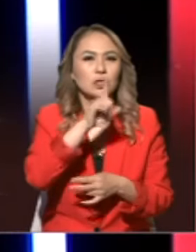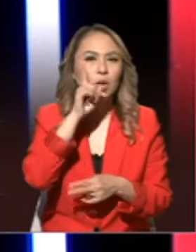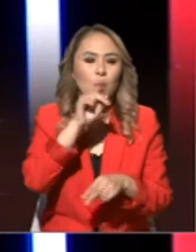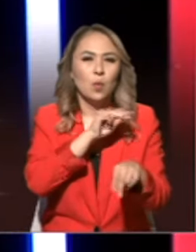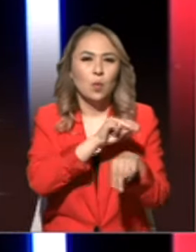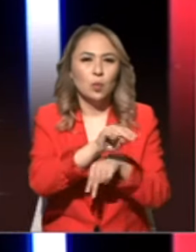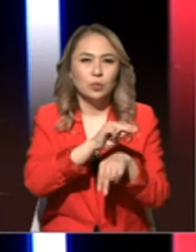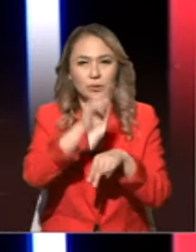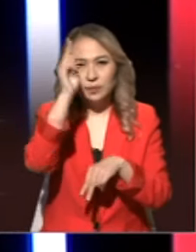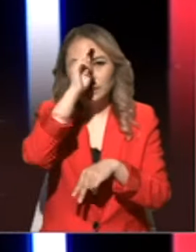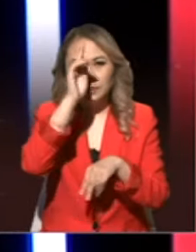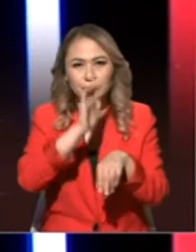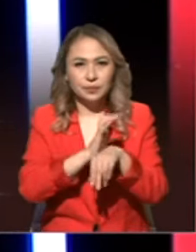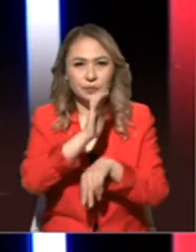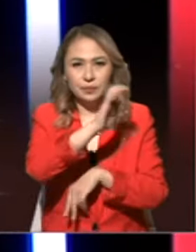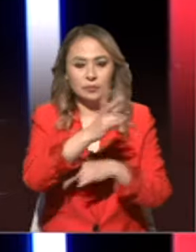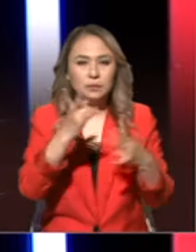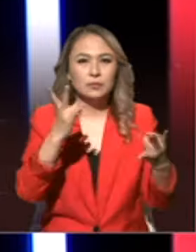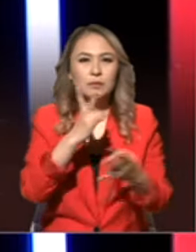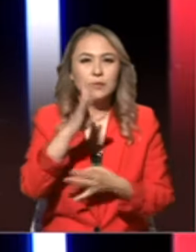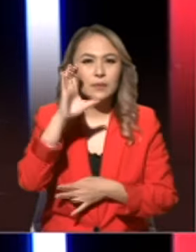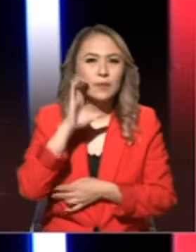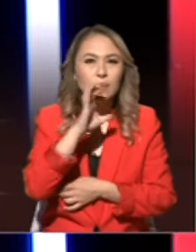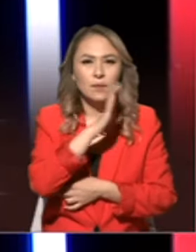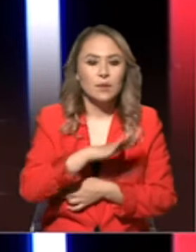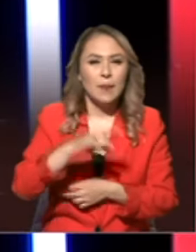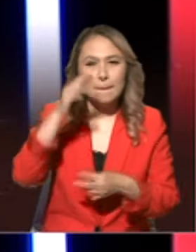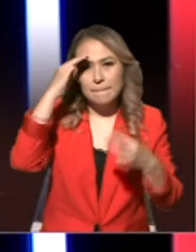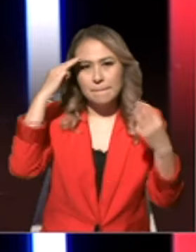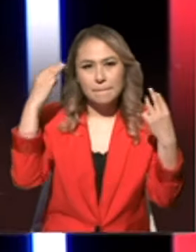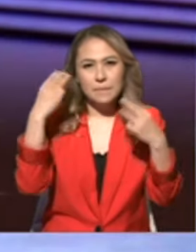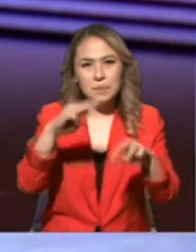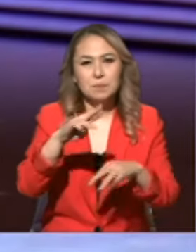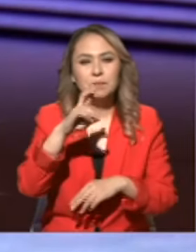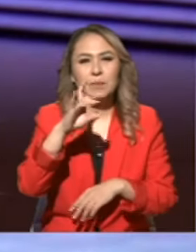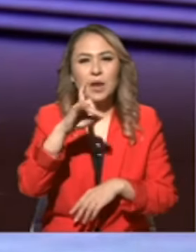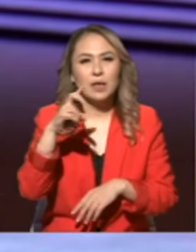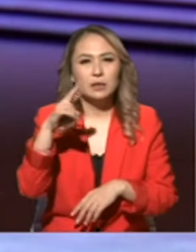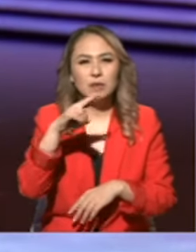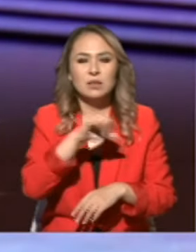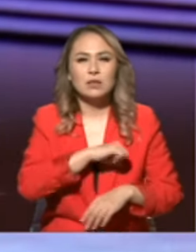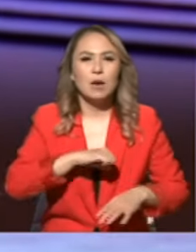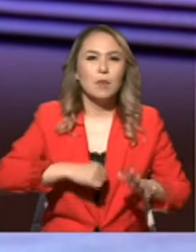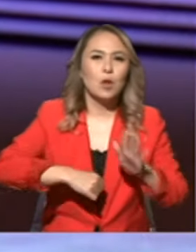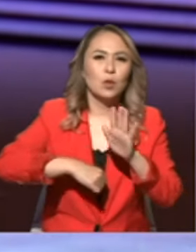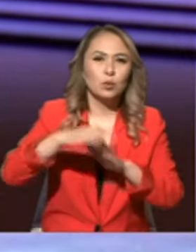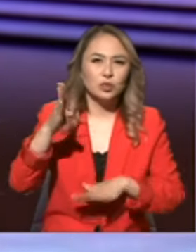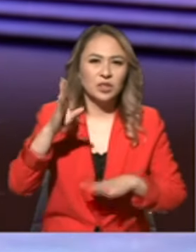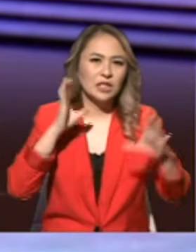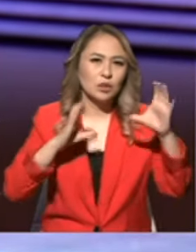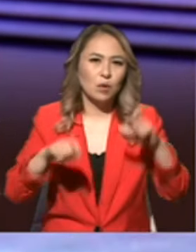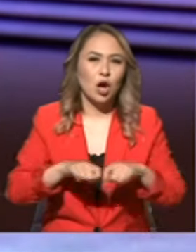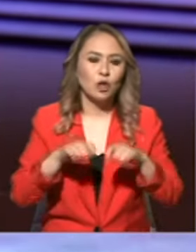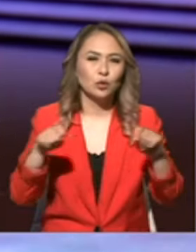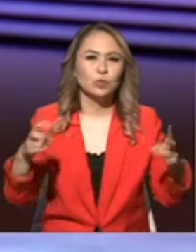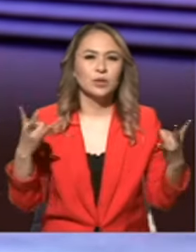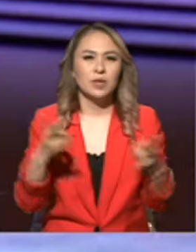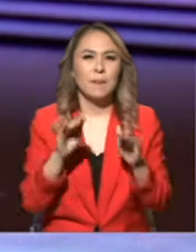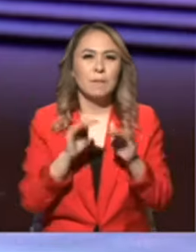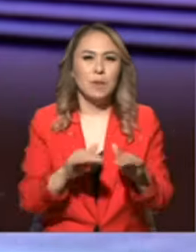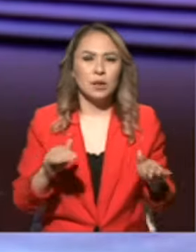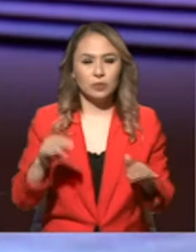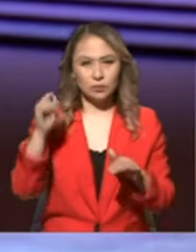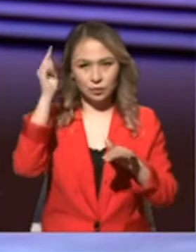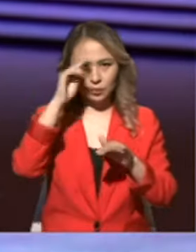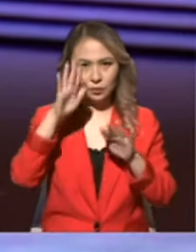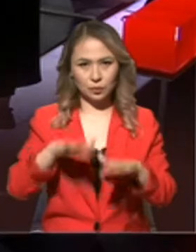оқуға жіберуіміз керек. Мына солтүстік аймақтарға брендовый дейді, алдыңғы қатарлы институттардың филиалдарын сол жерде ашуымыз керек. Балалар сол жерде